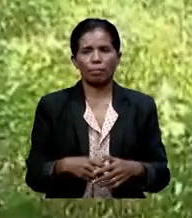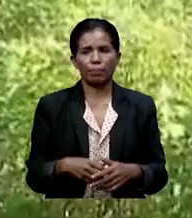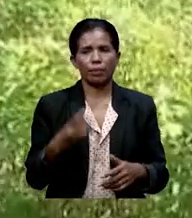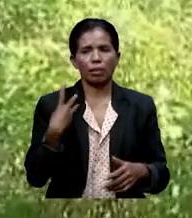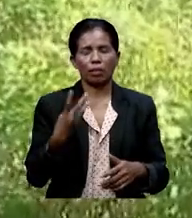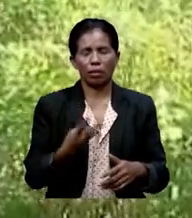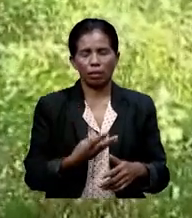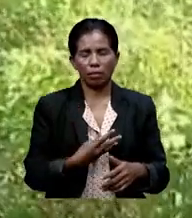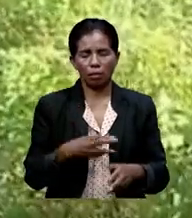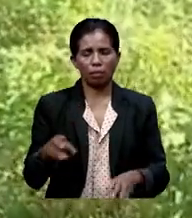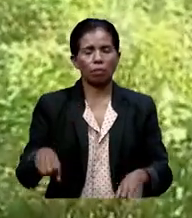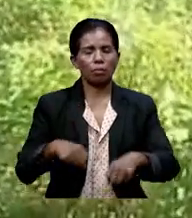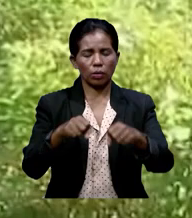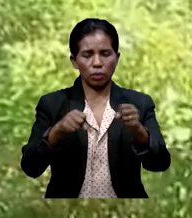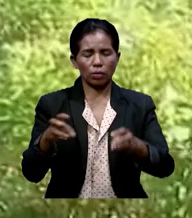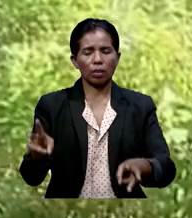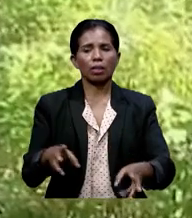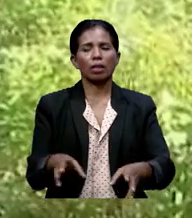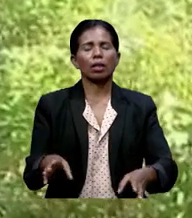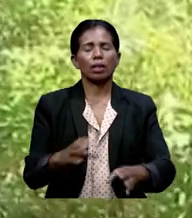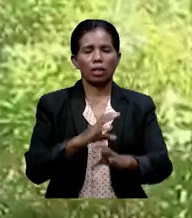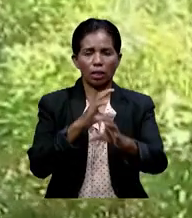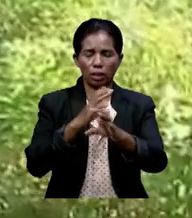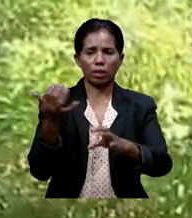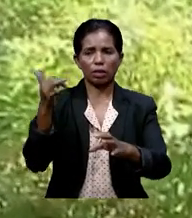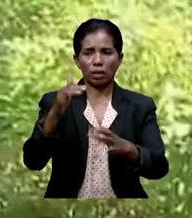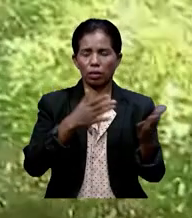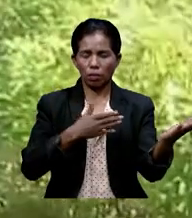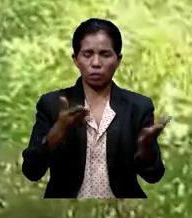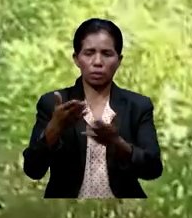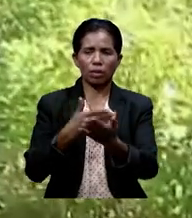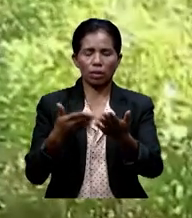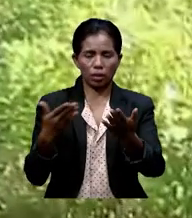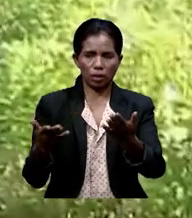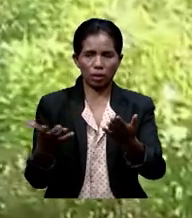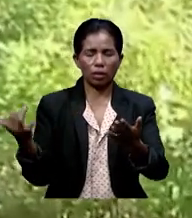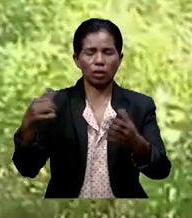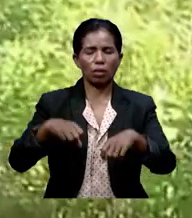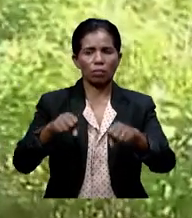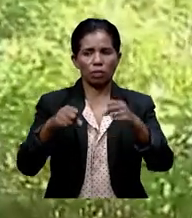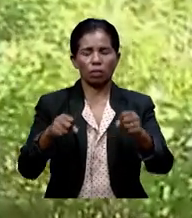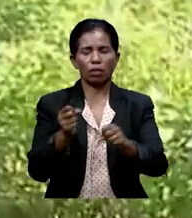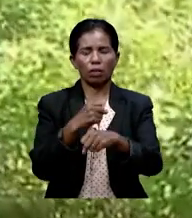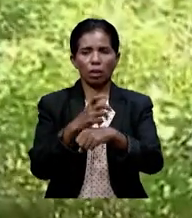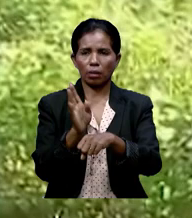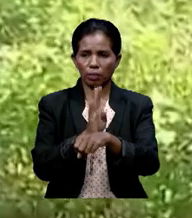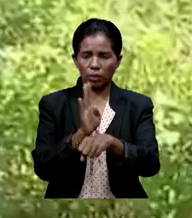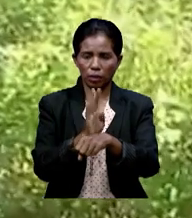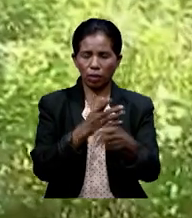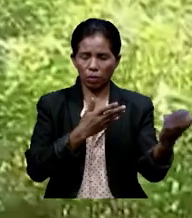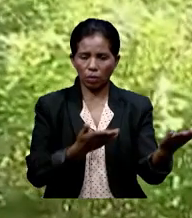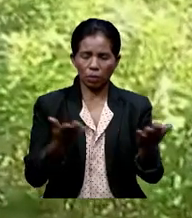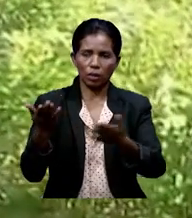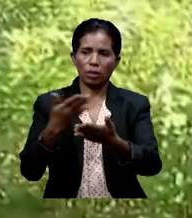ami motor kereta ser ne pemeja wanya tu tulan entik bat rumah ga sira home motor sira bisnis rumah katu lori sesan